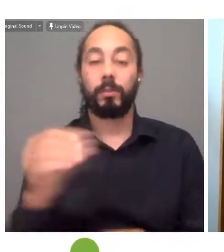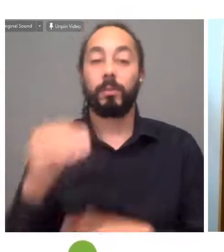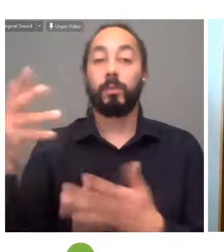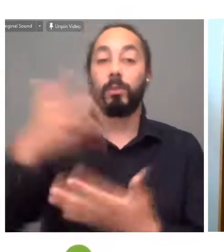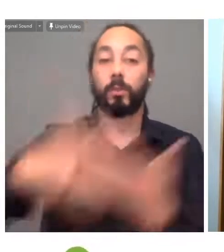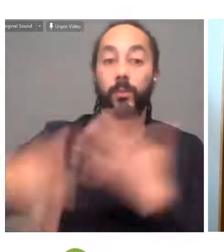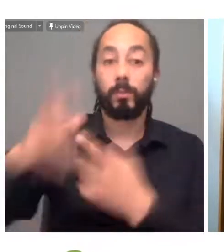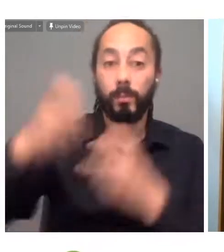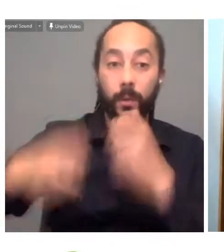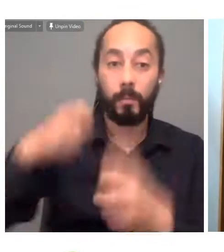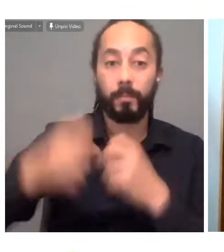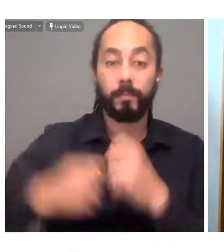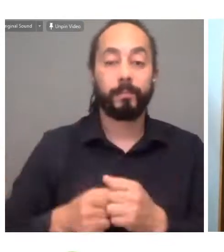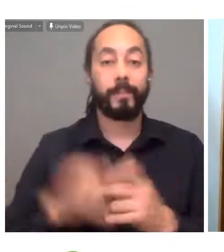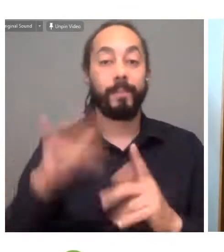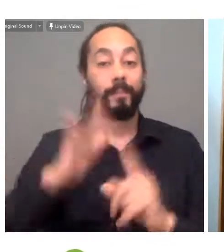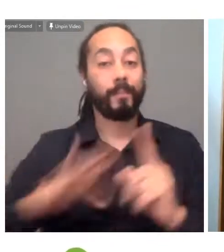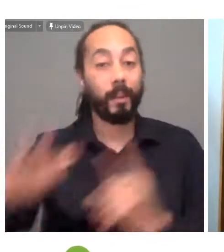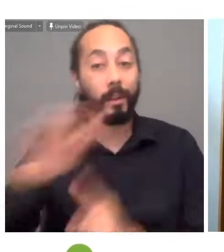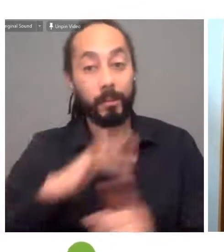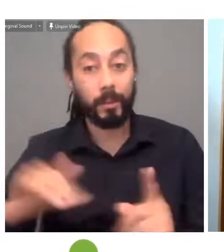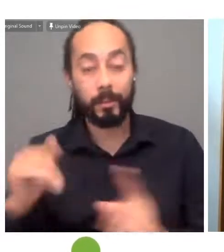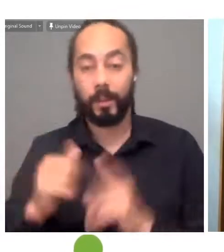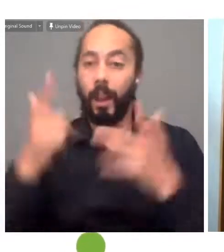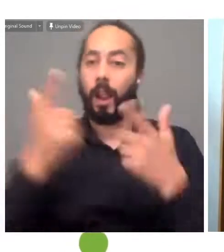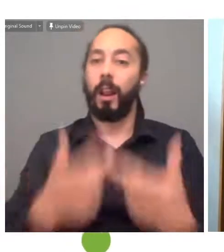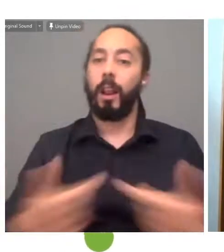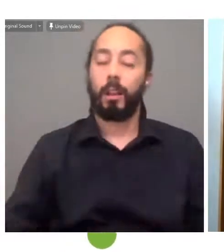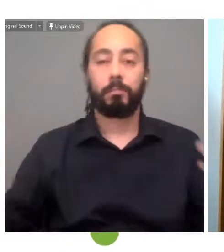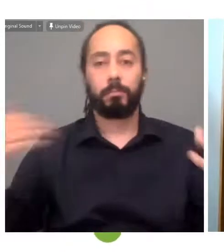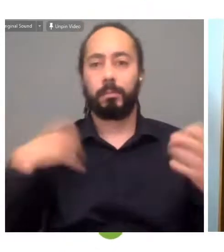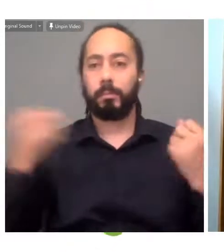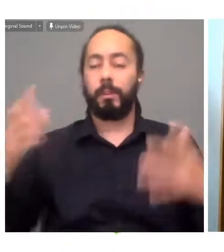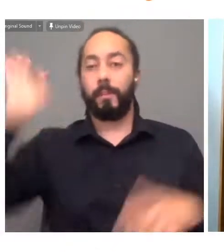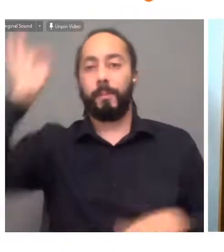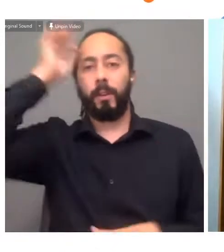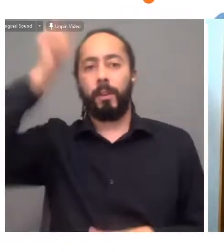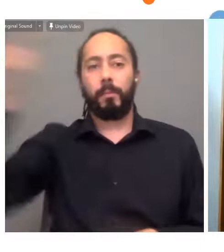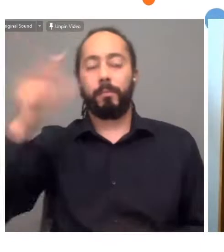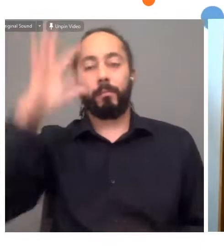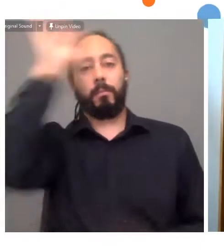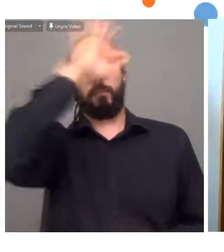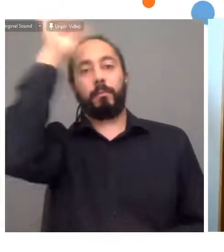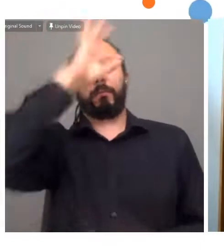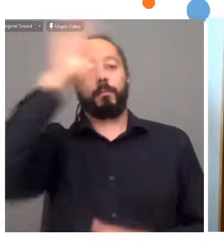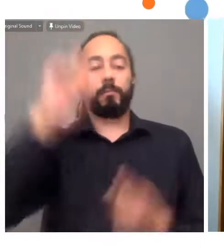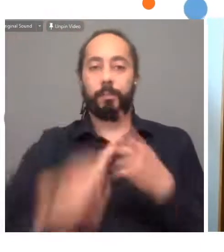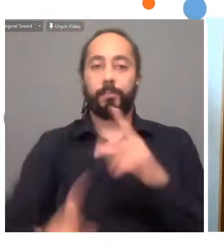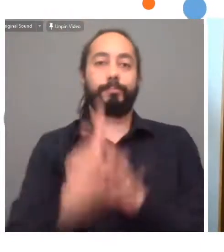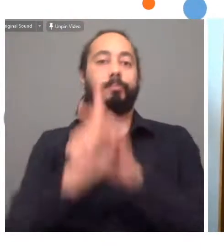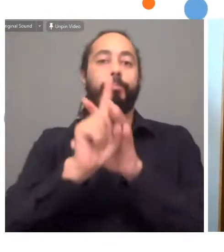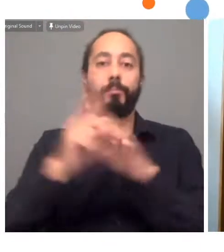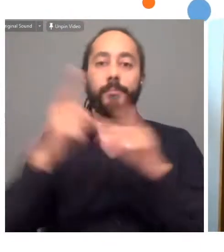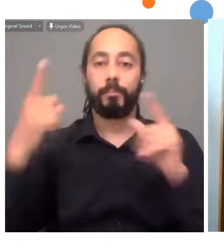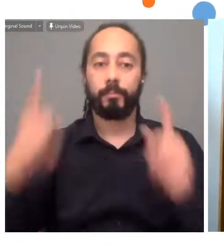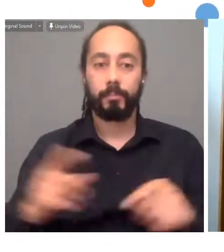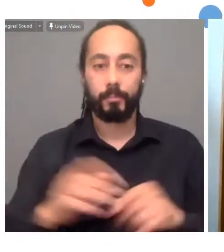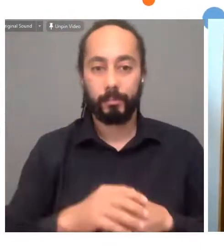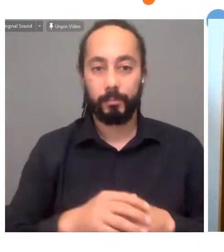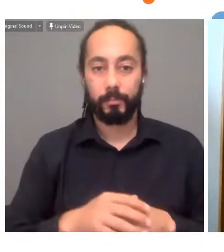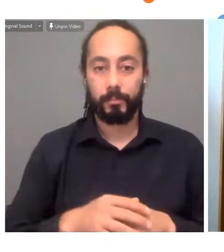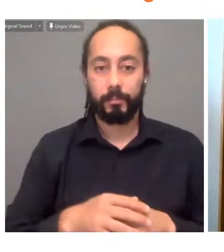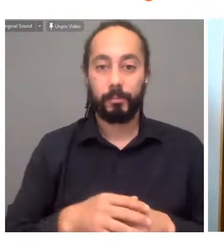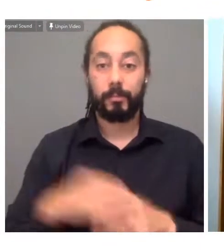train de vous dire, c'est que nous avons une conversation où pas mal tout est sur la table. Et nous allons